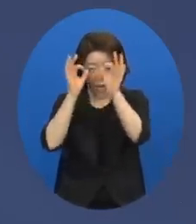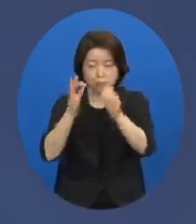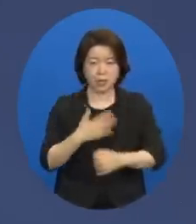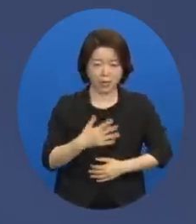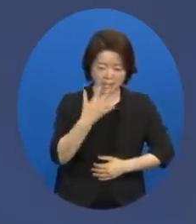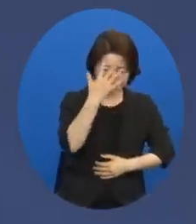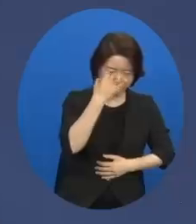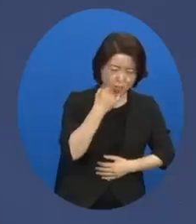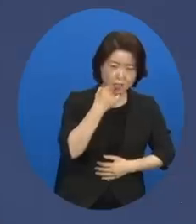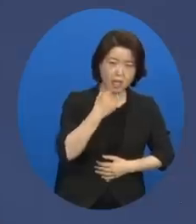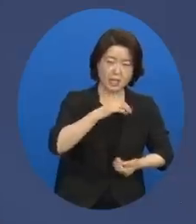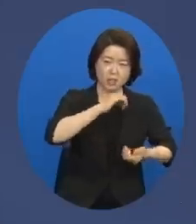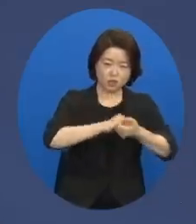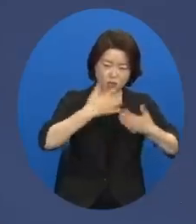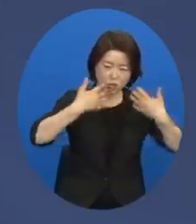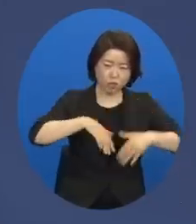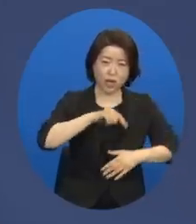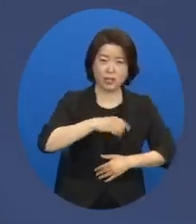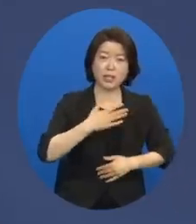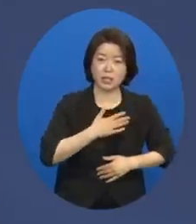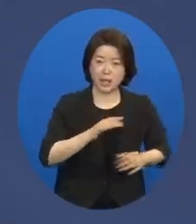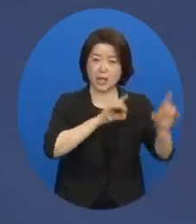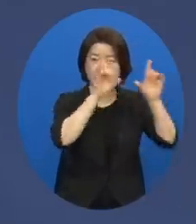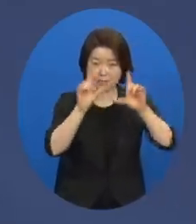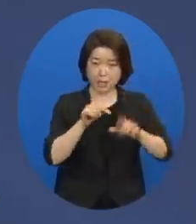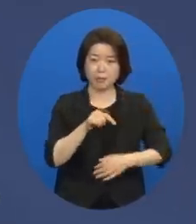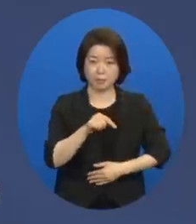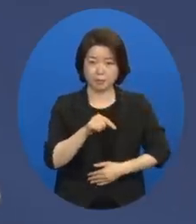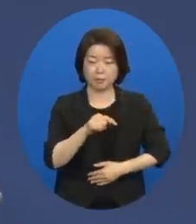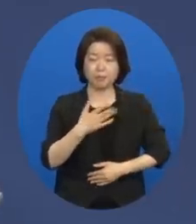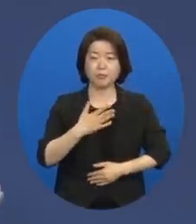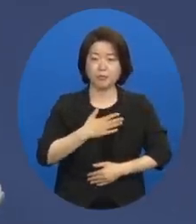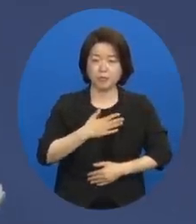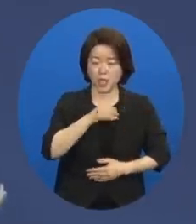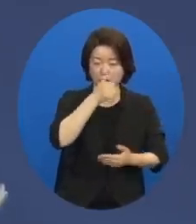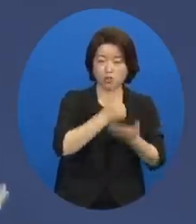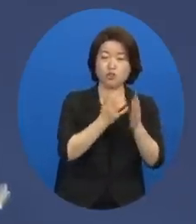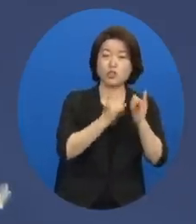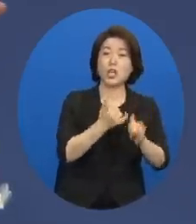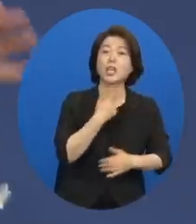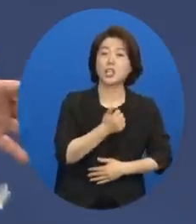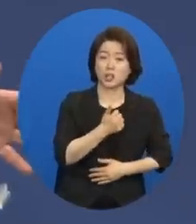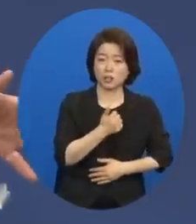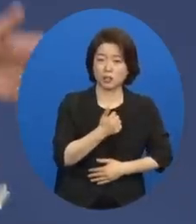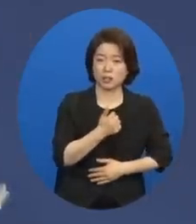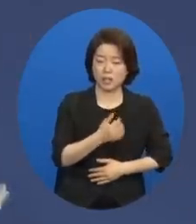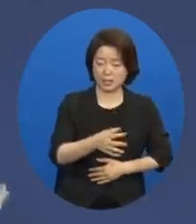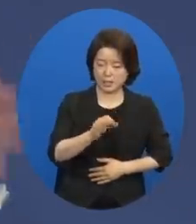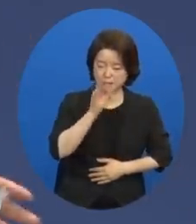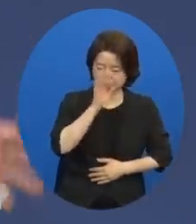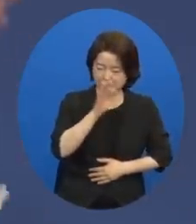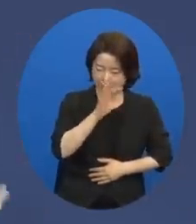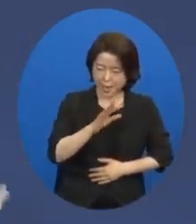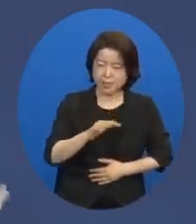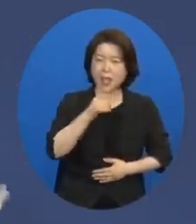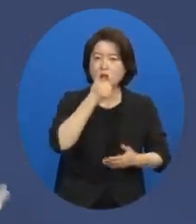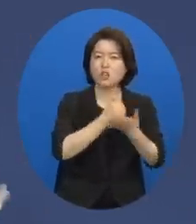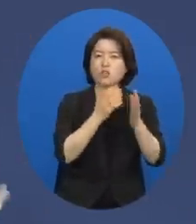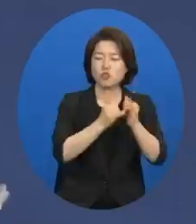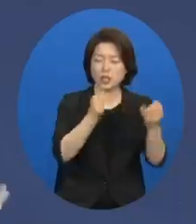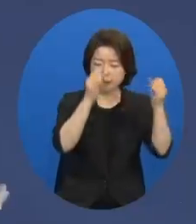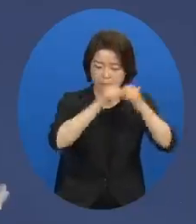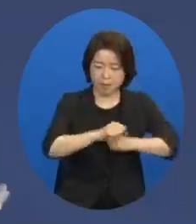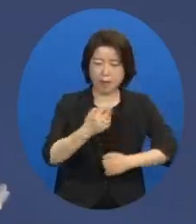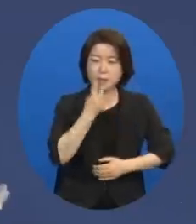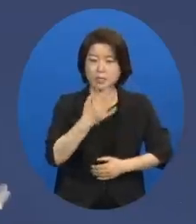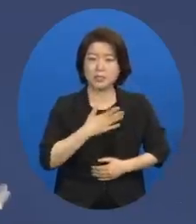이 유약하고 유한한 인생 바로 내 죄인이었던 이 불가능한 죄인이어 파멸의